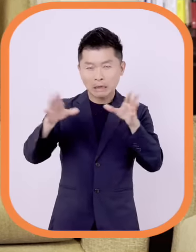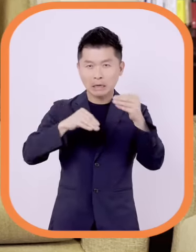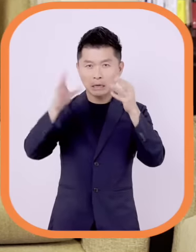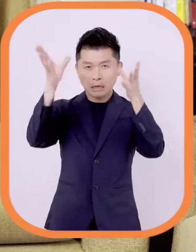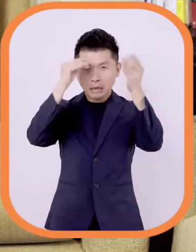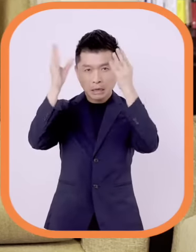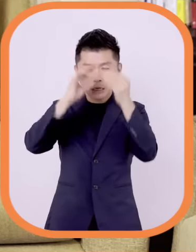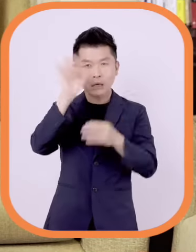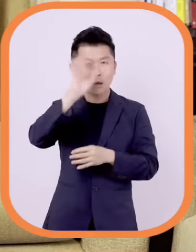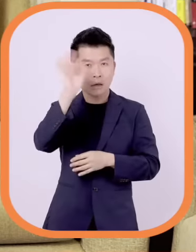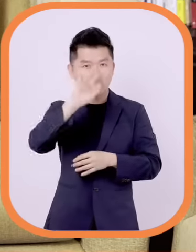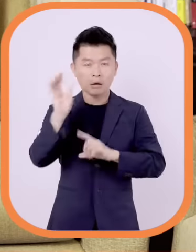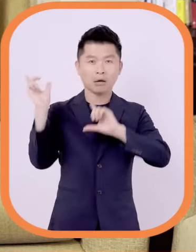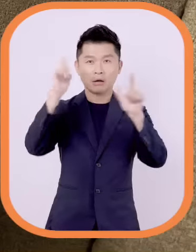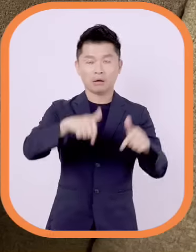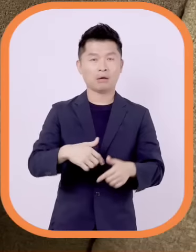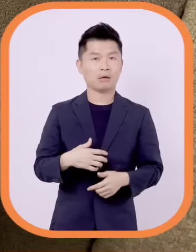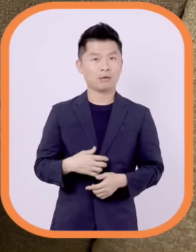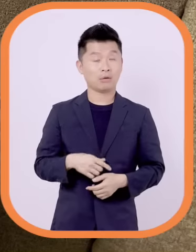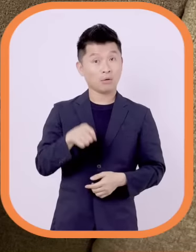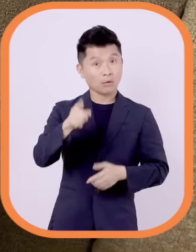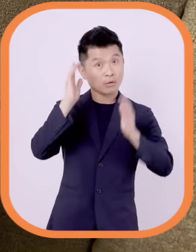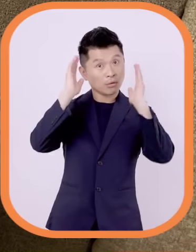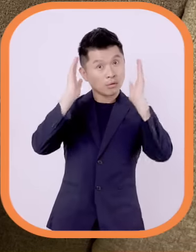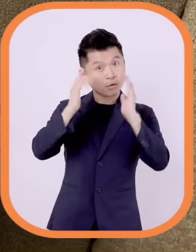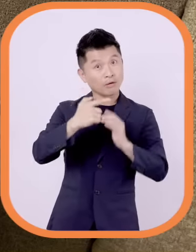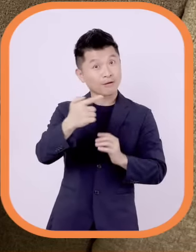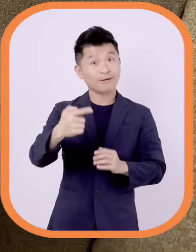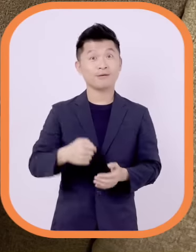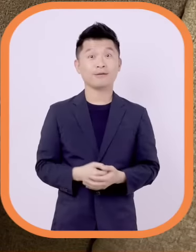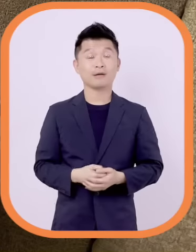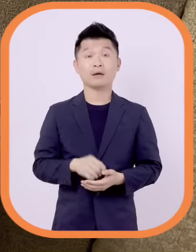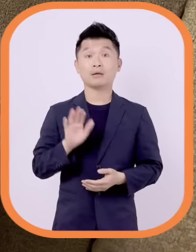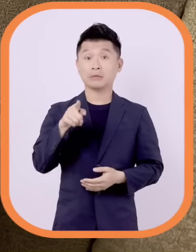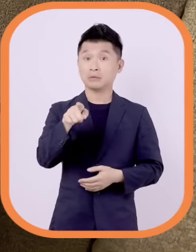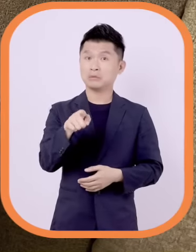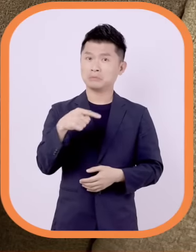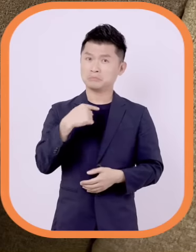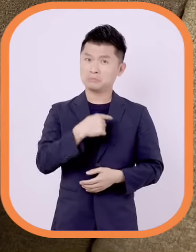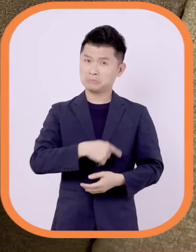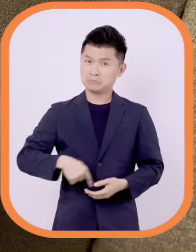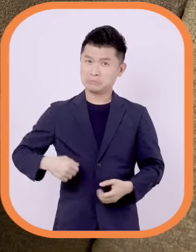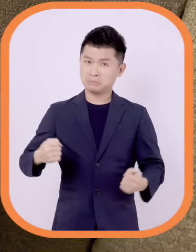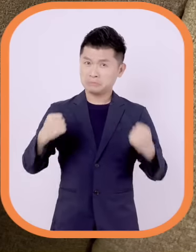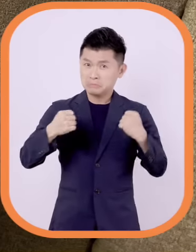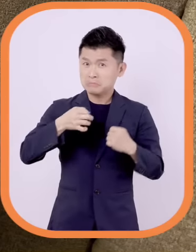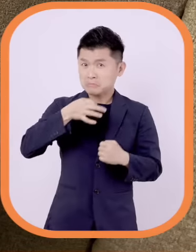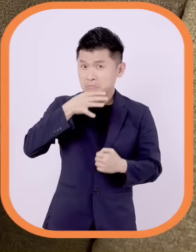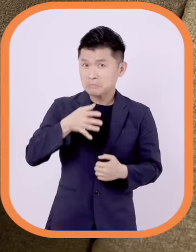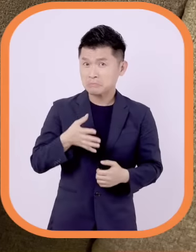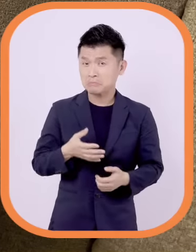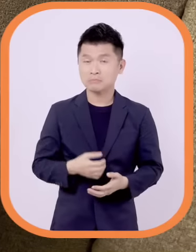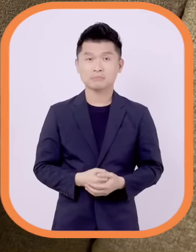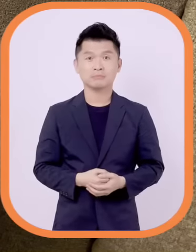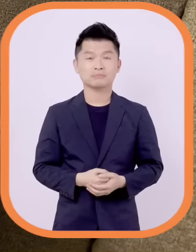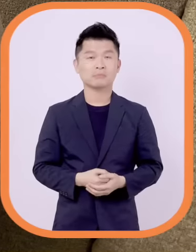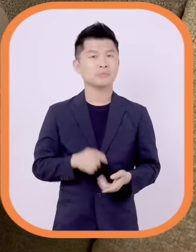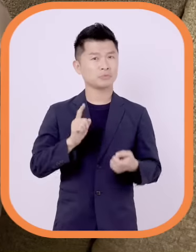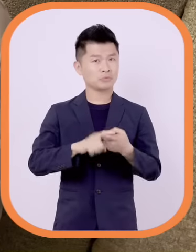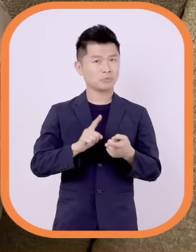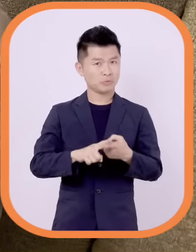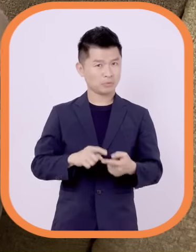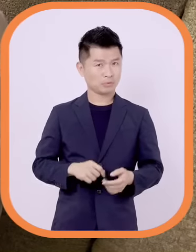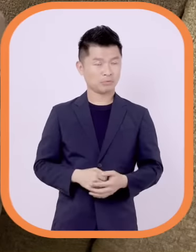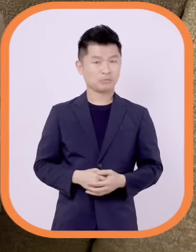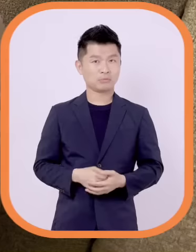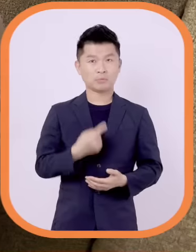民法官的基本底线。 淑芳阿姨，你还真是认真耶！但你这样体力没问题吗？ 啊，就是